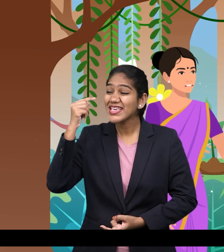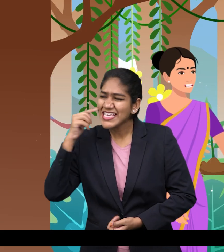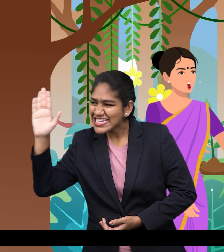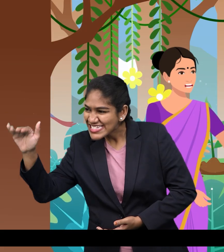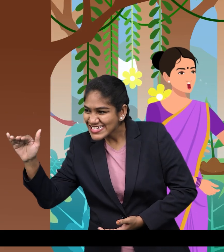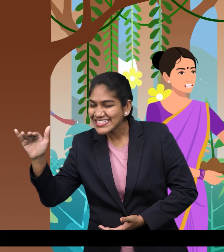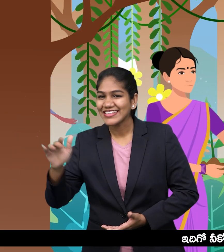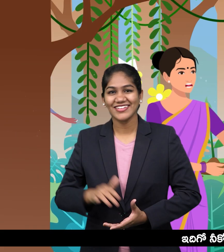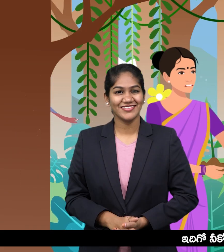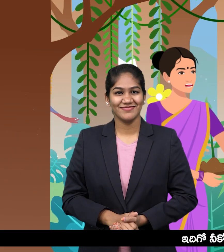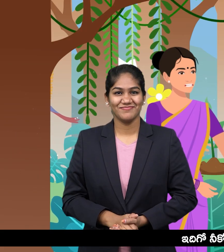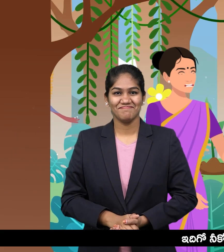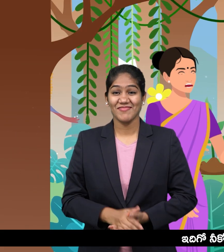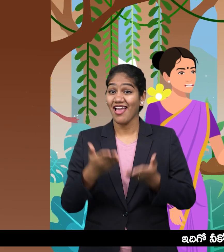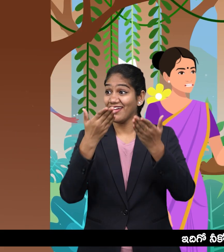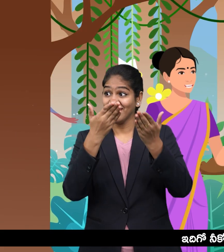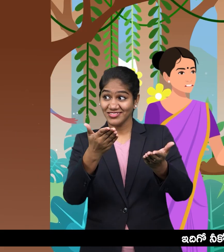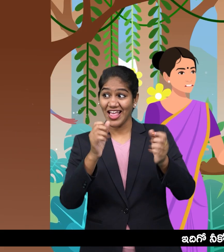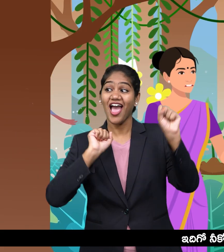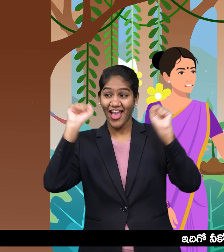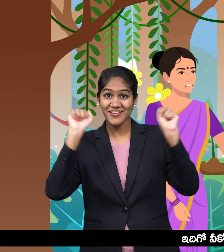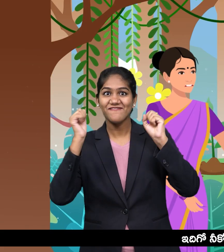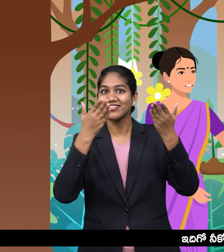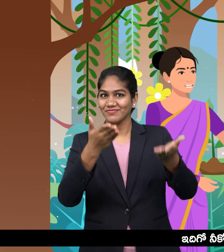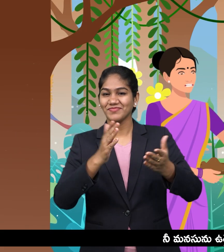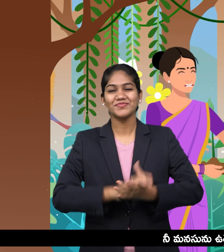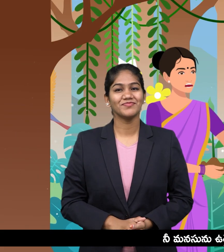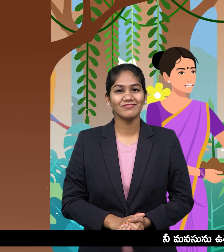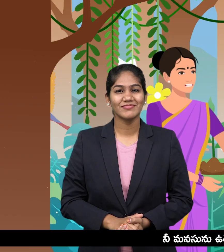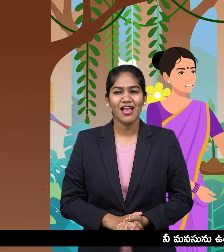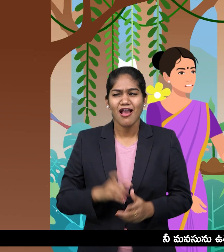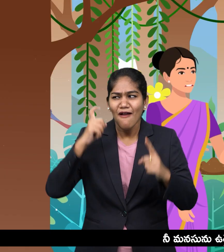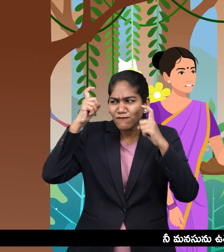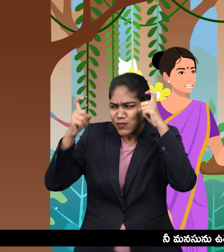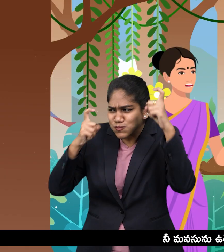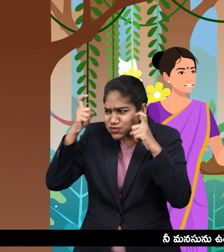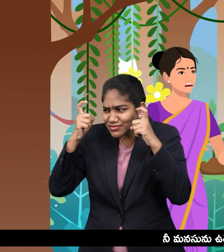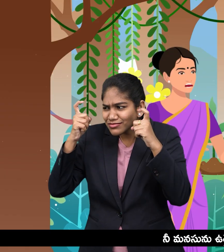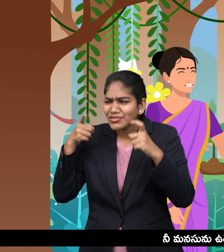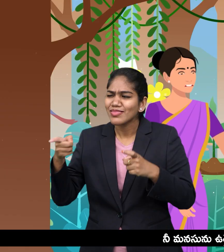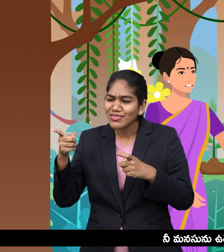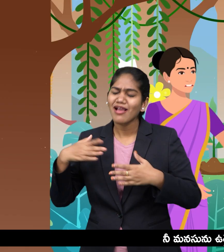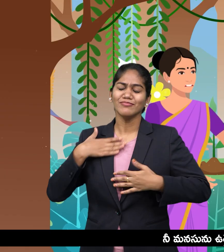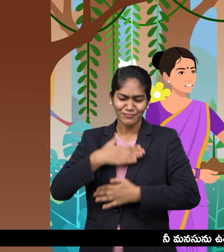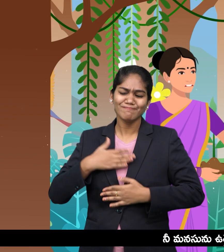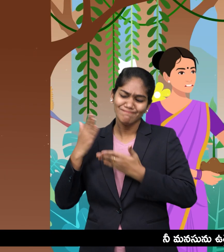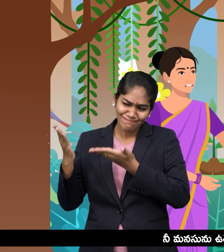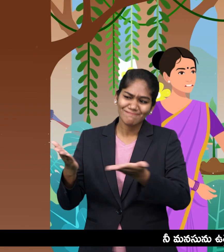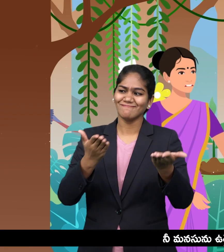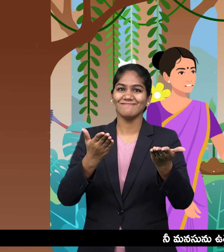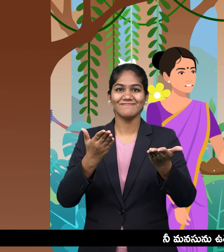పింకీ, ఇదిగో నీకోసం ఒక కార్యకలాపం. నీ మనసును ఉత్తేజపరుచుకొని ఆనందించు.